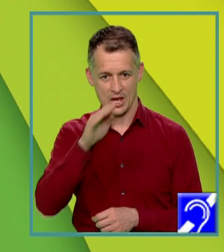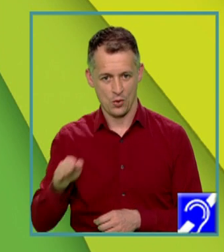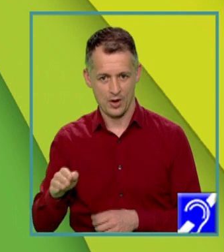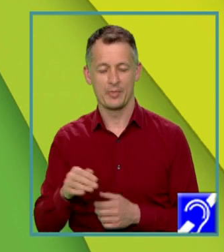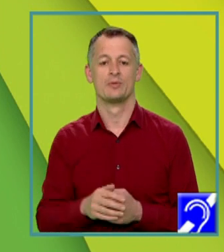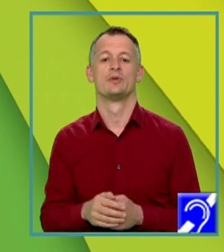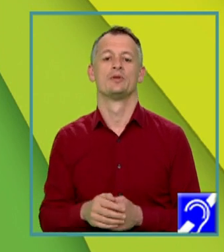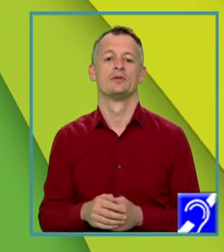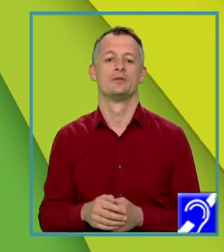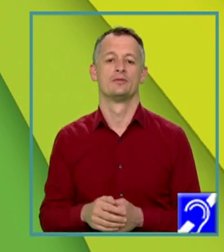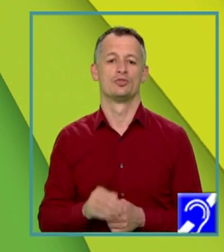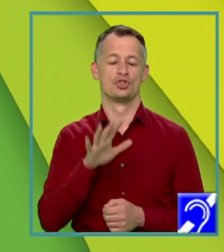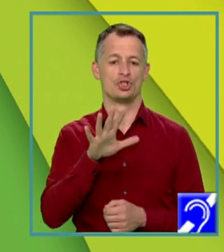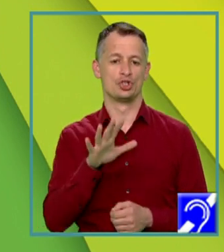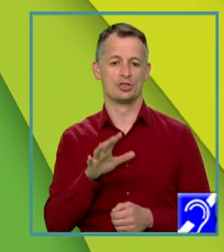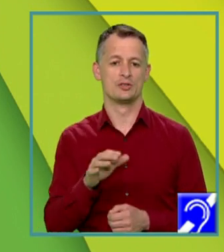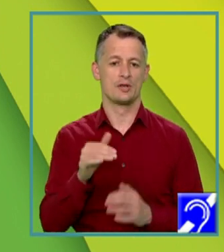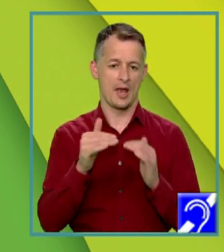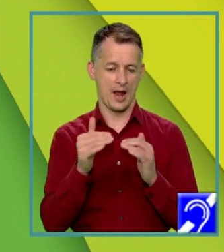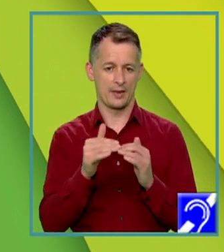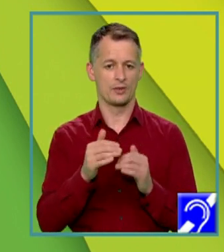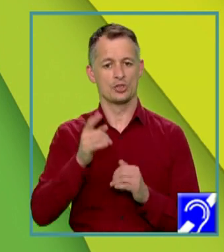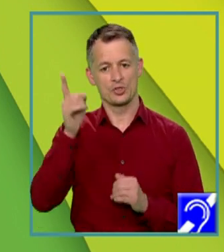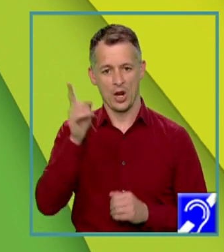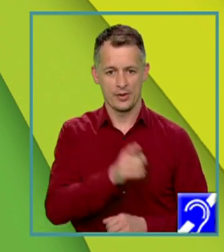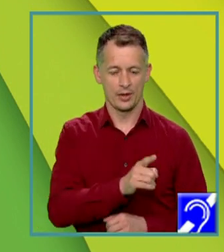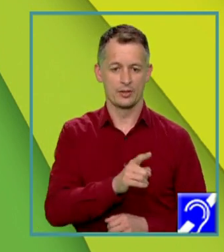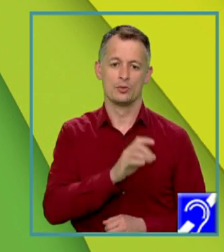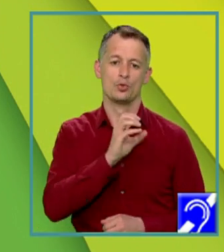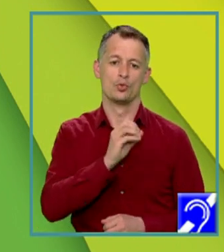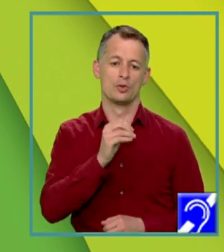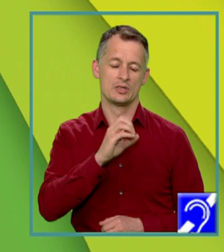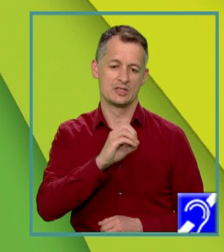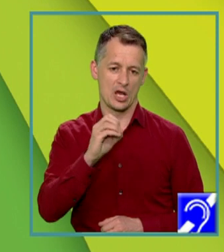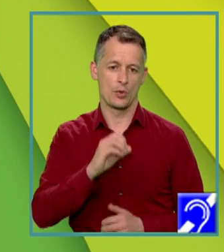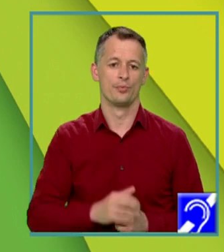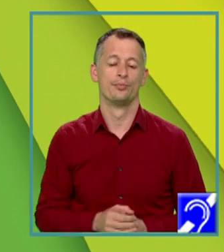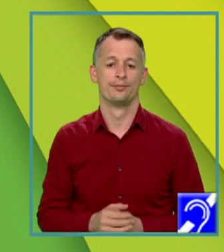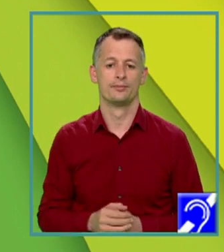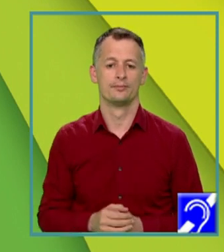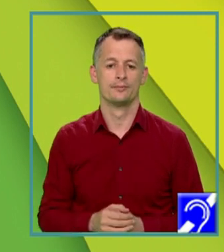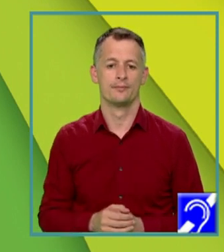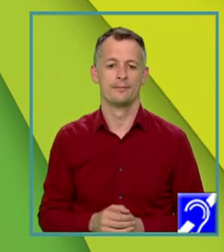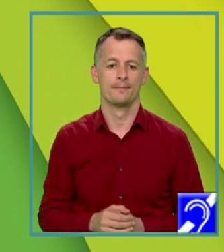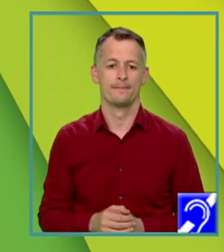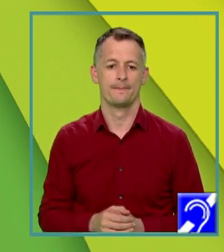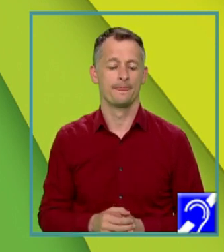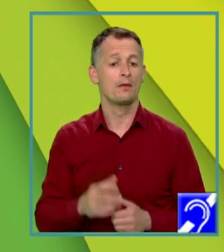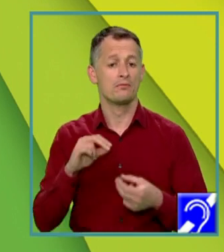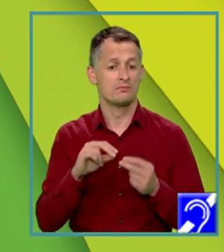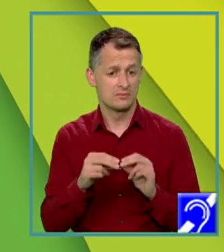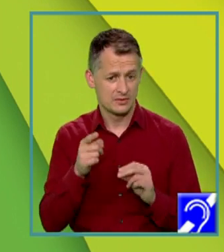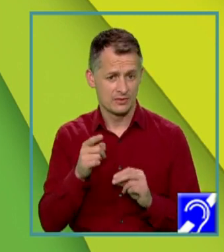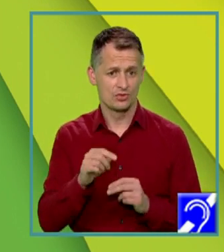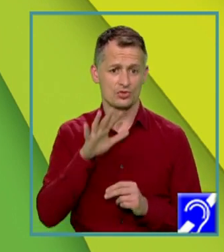principală elementele egal cu 5 și pe diagonala secundară elementele egal cu zero Adică cinci înmulțit cu